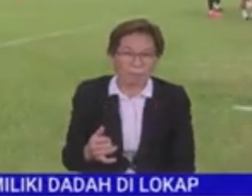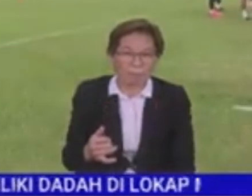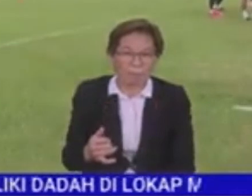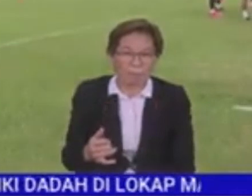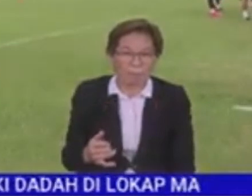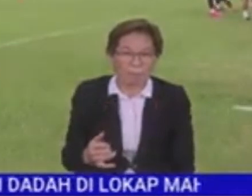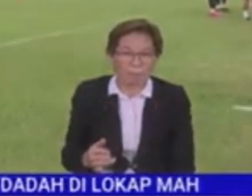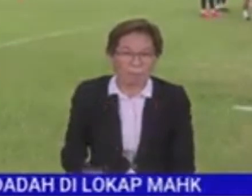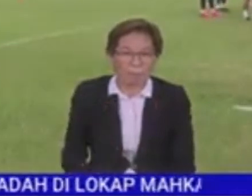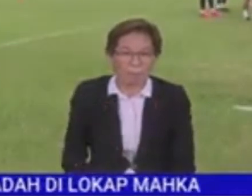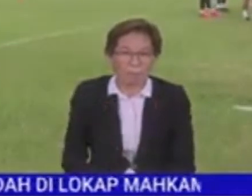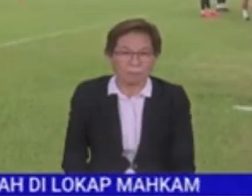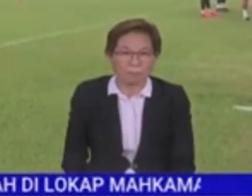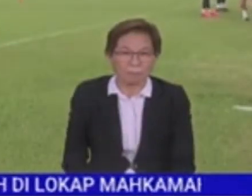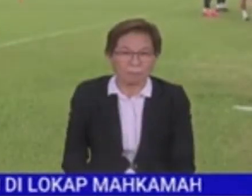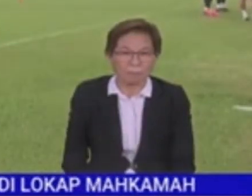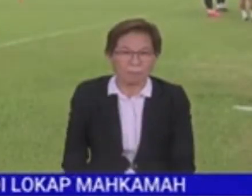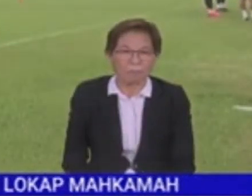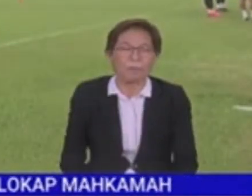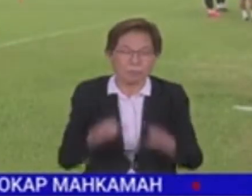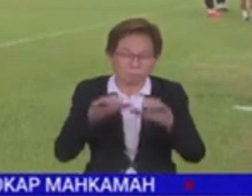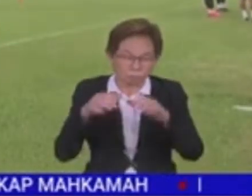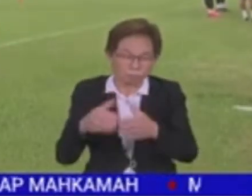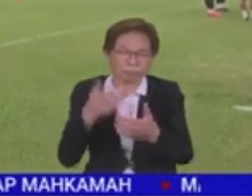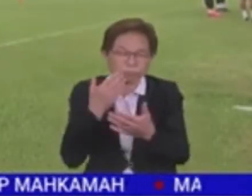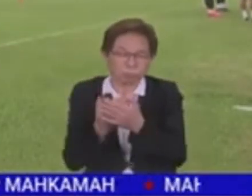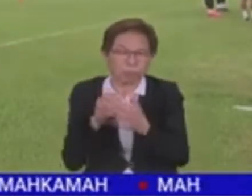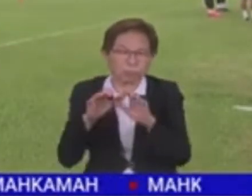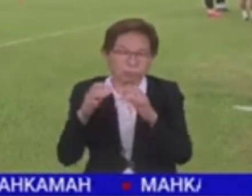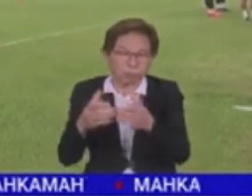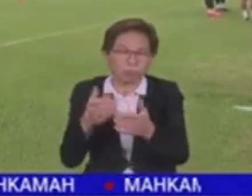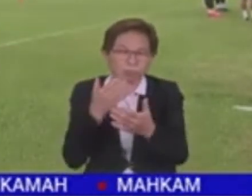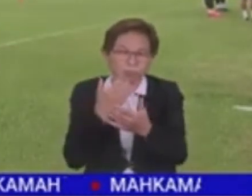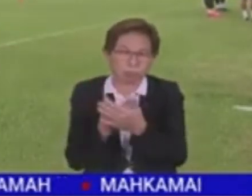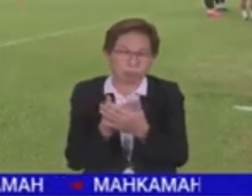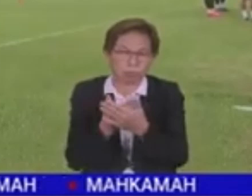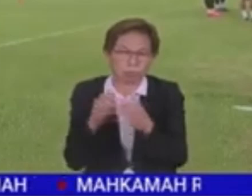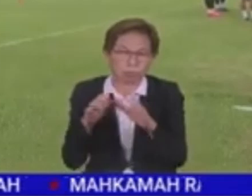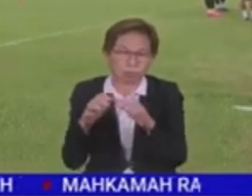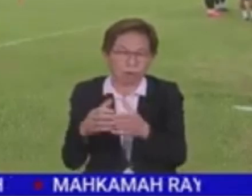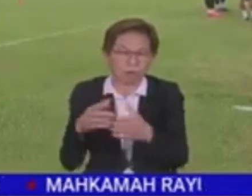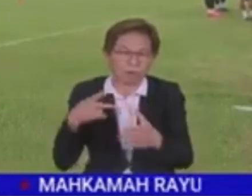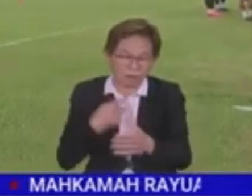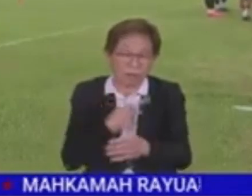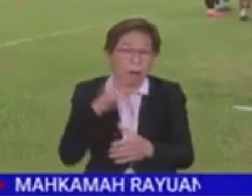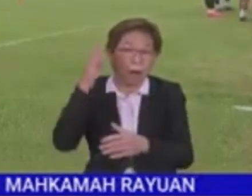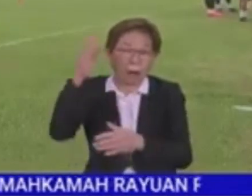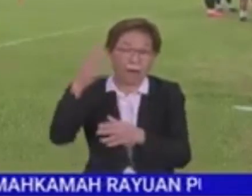rasa pasukan yang baik lah, bukannya jaminan yang kita akan menang.